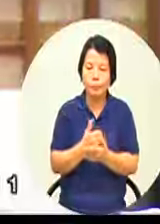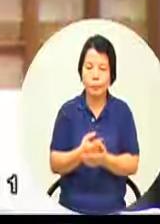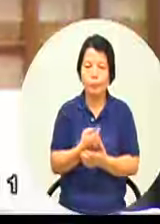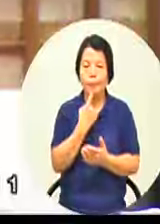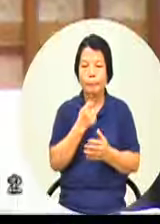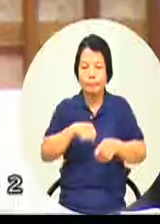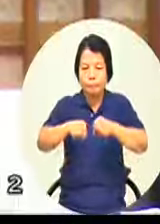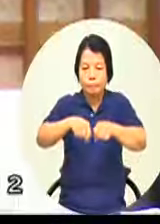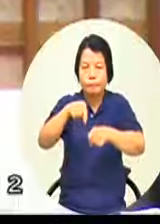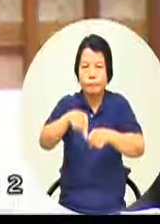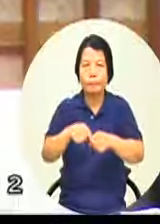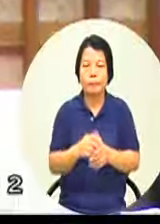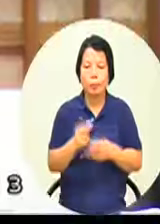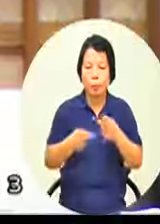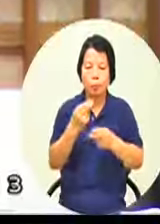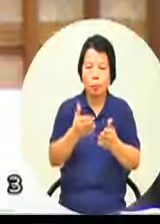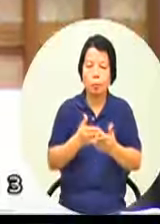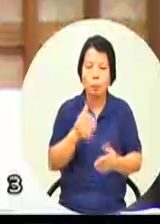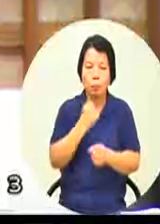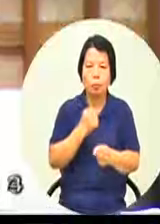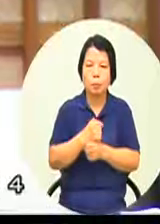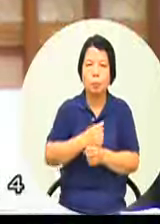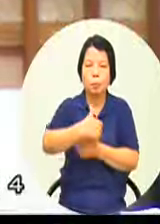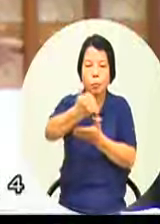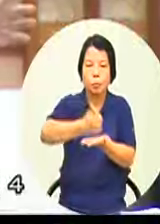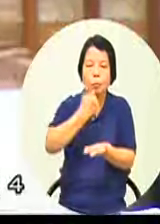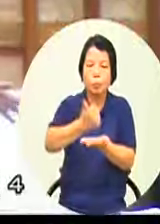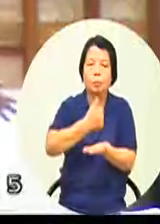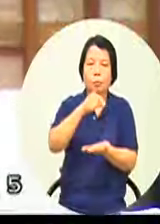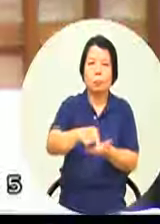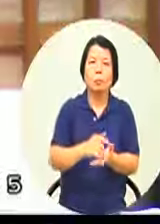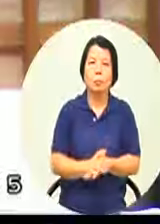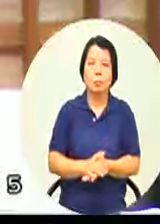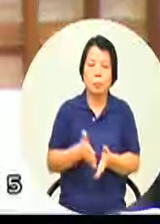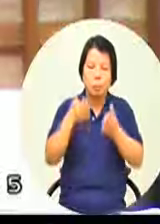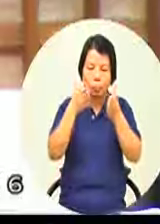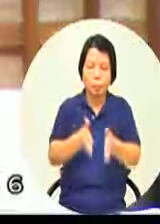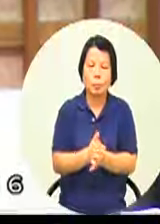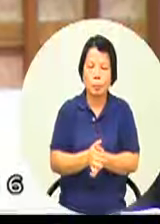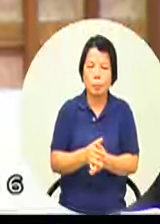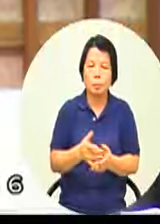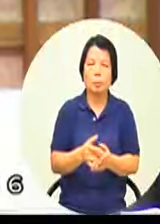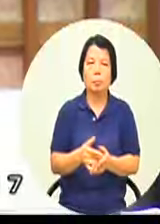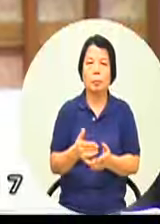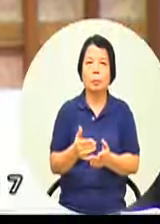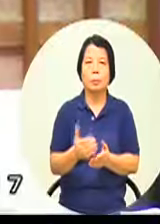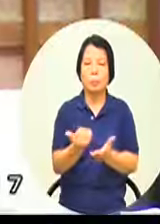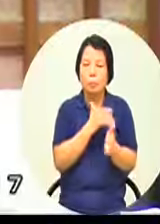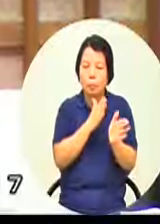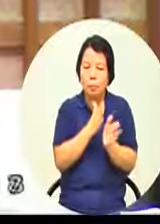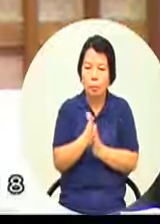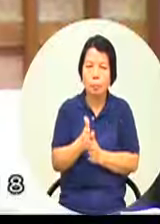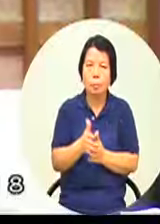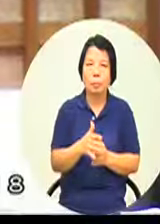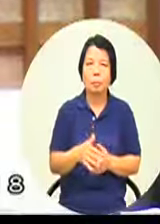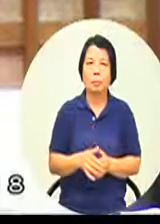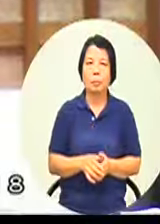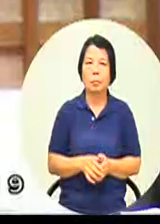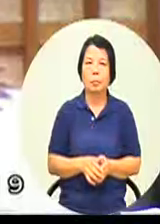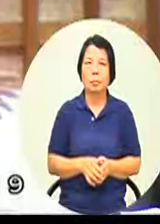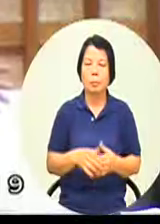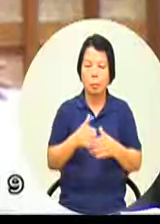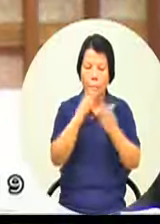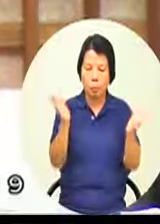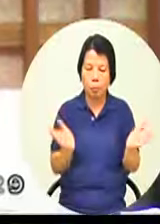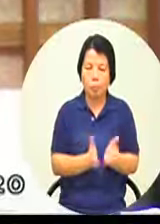怎么样去做一个进口的一个动作，来真的预期的心理跟预期的一个整